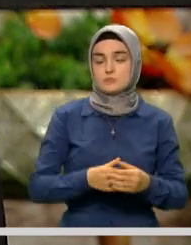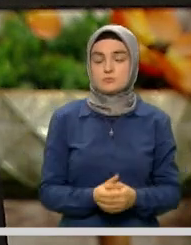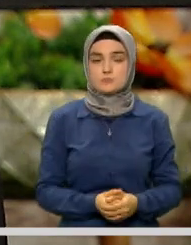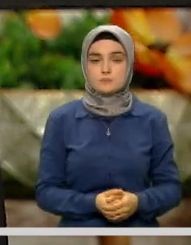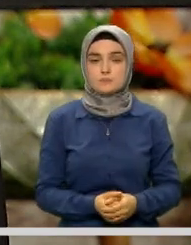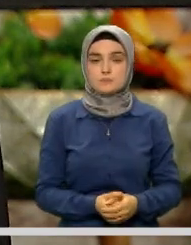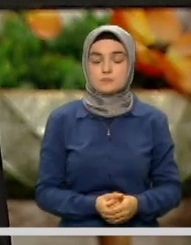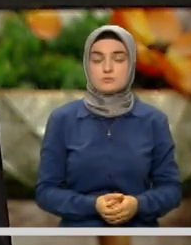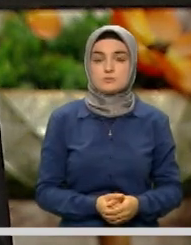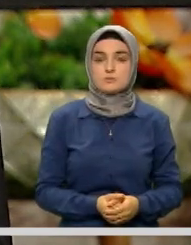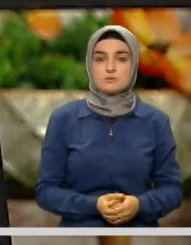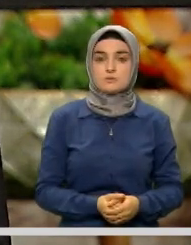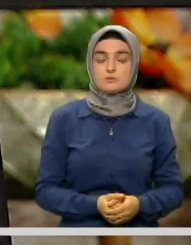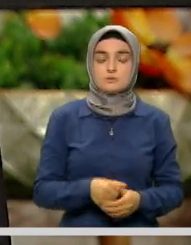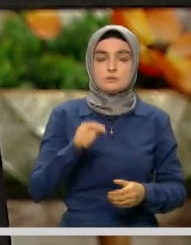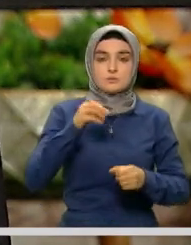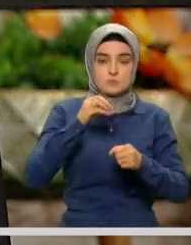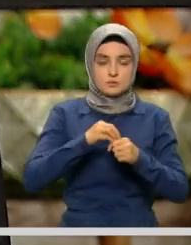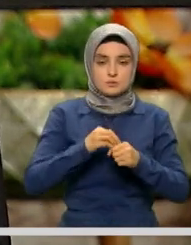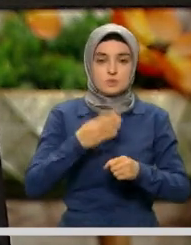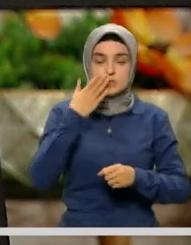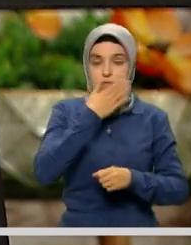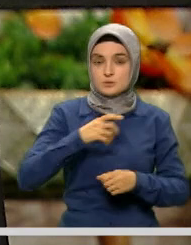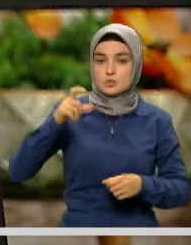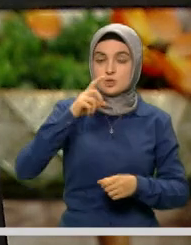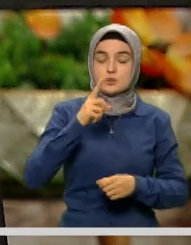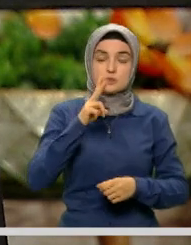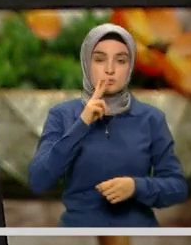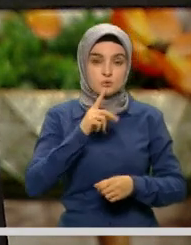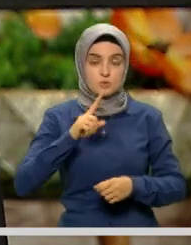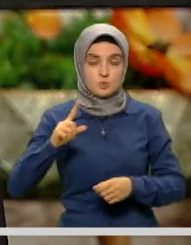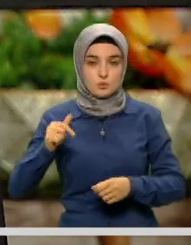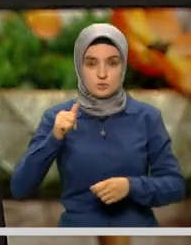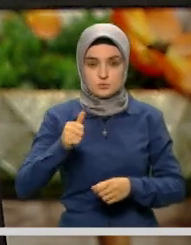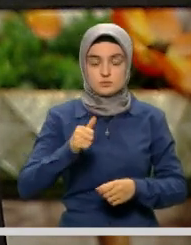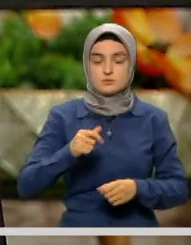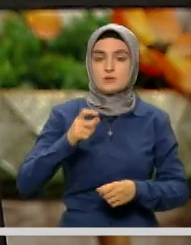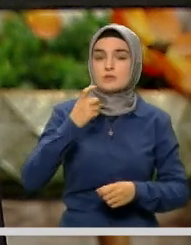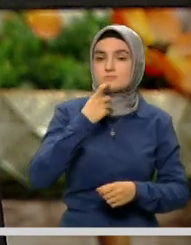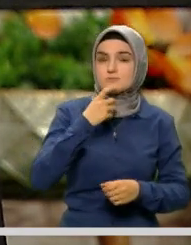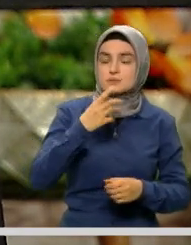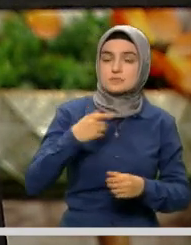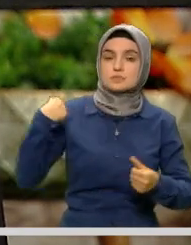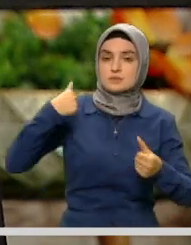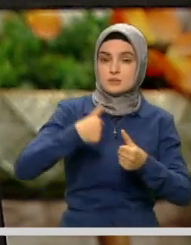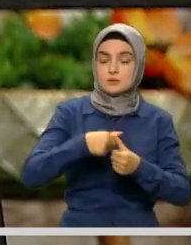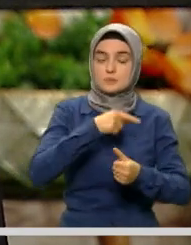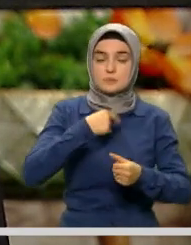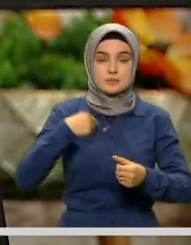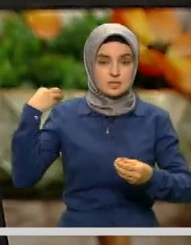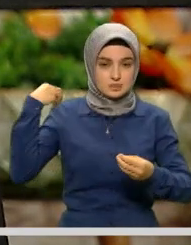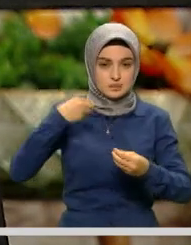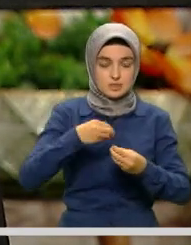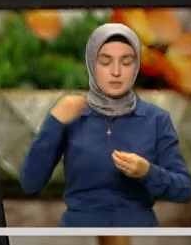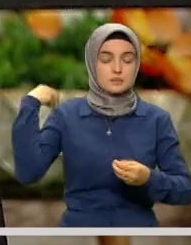Teala'ya karşı. Dolayısıyla Ramazan'ın son 10 günü her yıl tekrarlanan ve bize yenilenme fırsatı veren, tabiri caizse